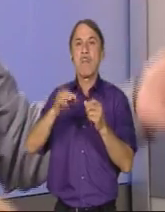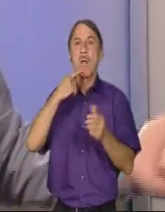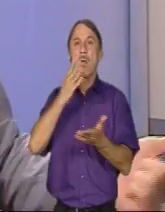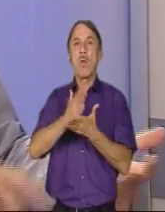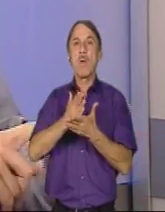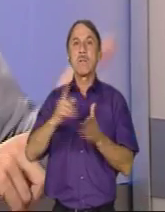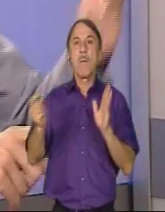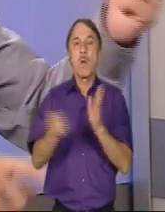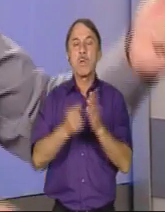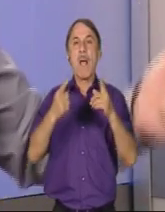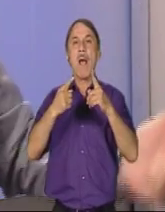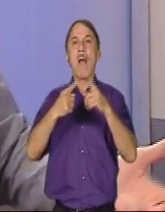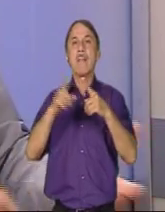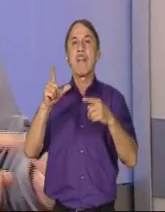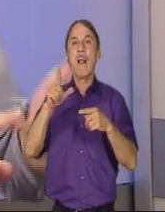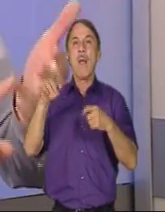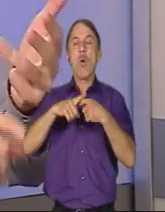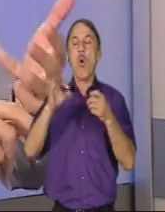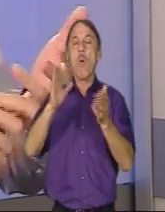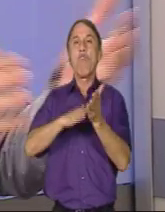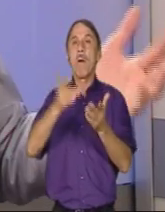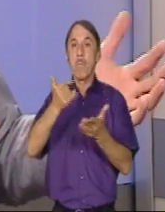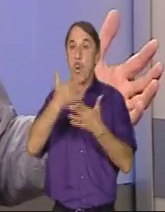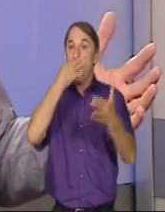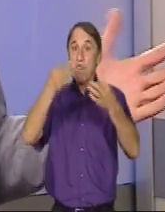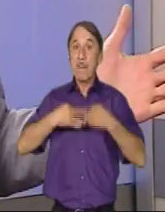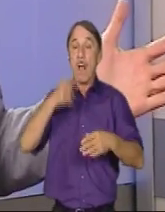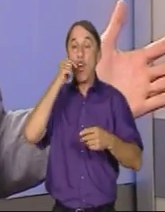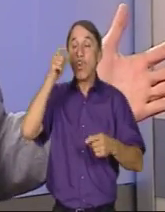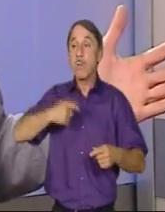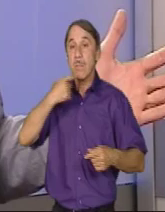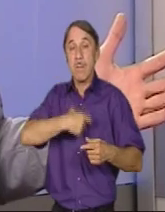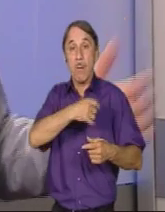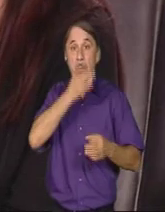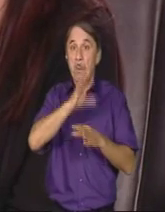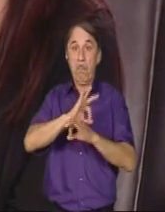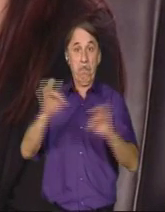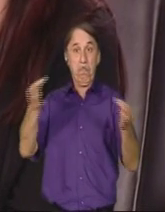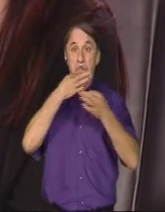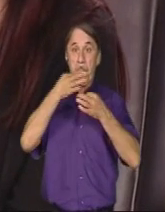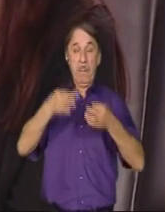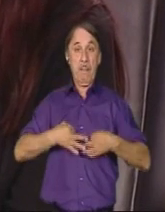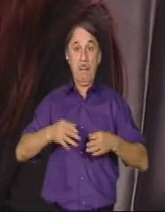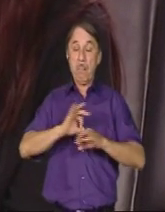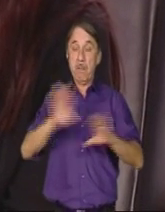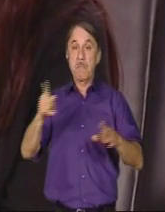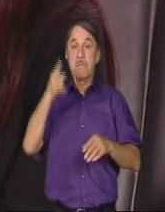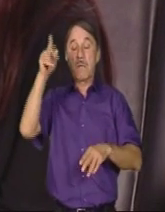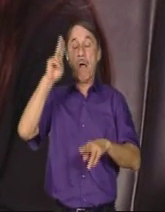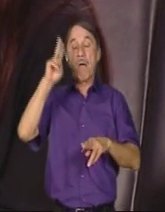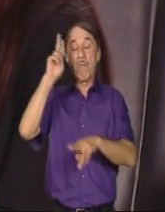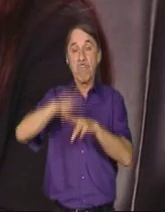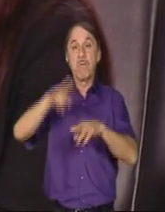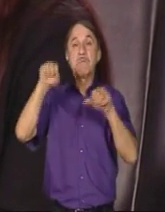za gej paradu, da li smo za prodaju Telekoma. Bilo šta. Niko nas ne pita ništa. To se podrazumeva time što smo glasali za određene ljude, podrazumeva.